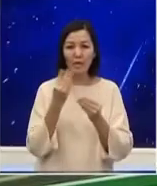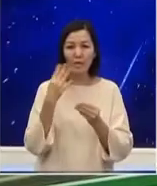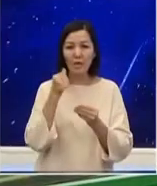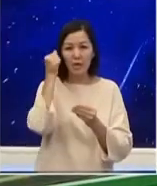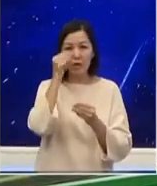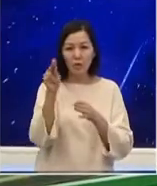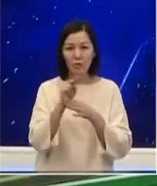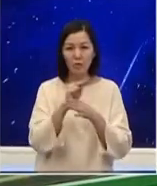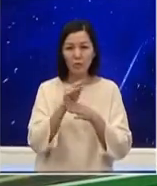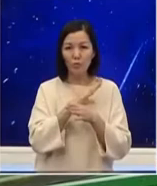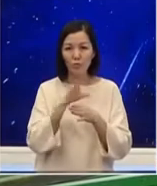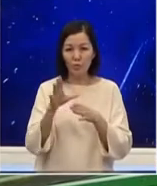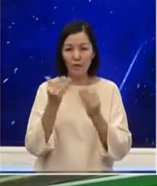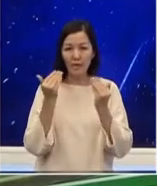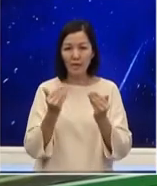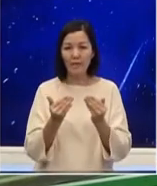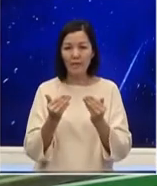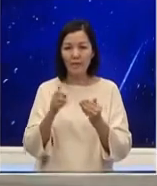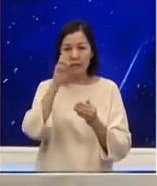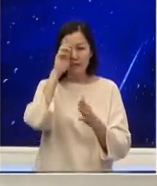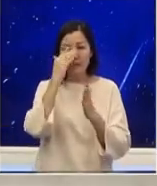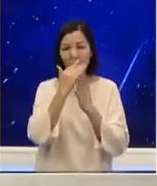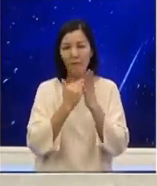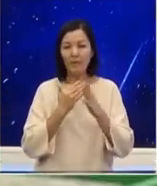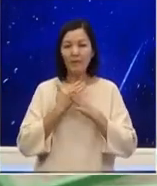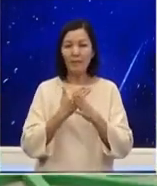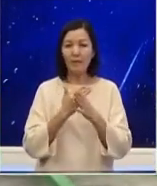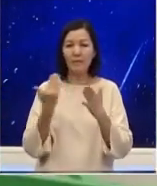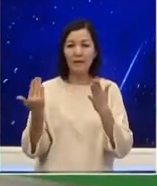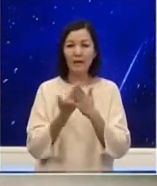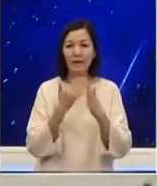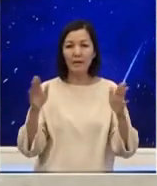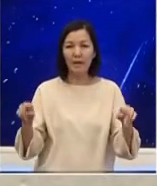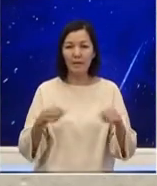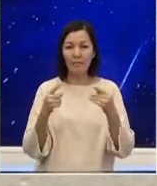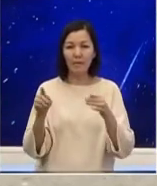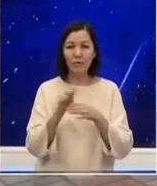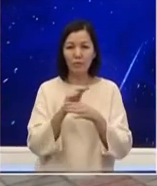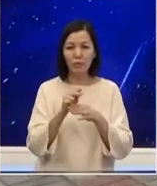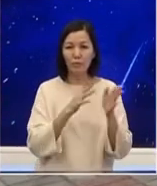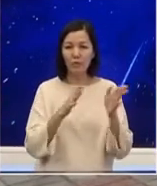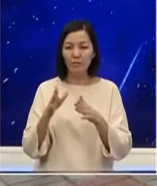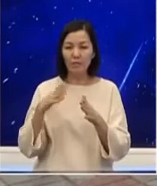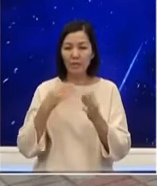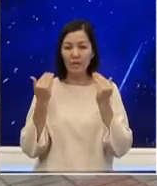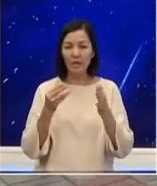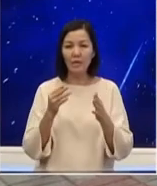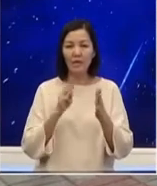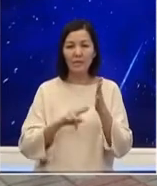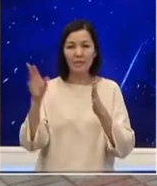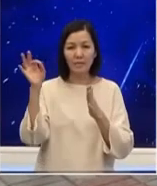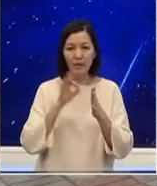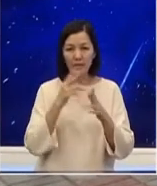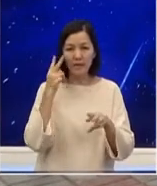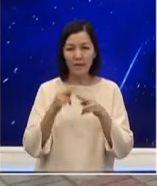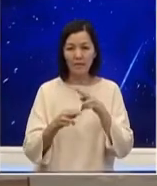бері күрделі жөндеу көрмеген. Енді мемлекеттік бағдарлама аясында қайта қалпына келтіру жұмыстары атқарылды. Қазір жұмыстың 80%